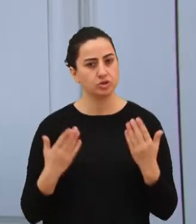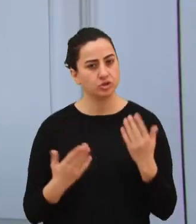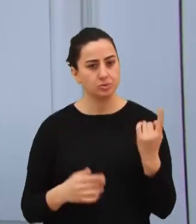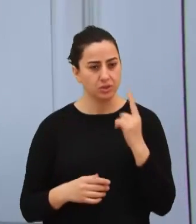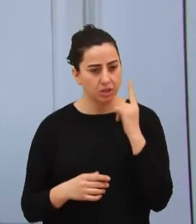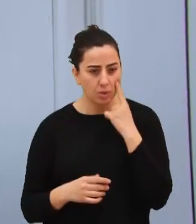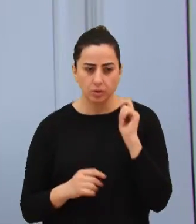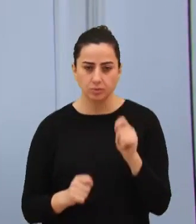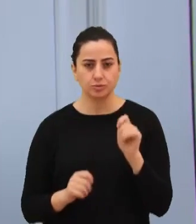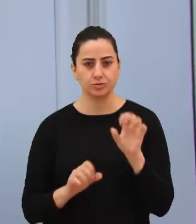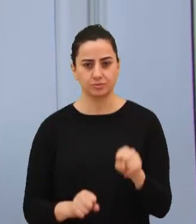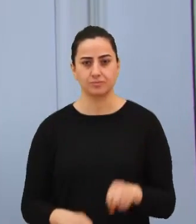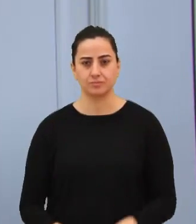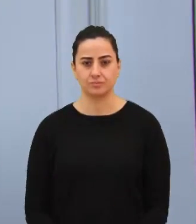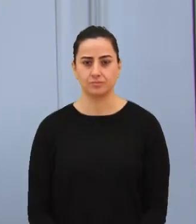İnşallah.